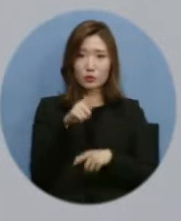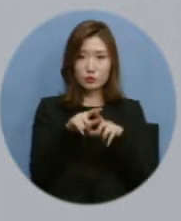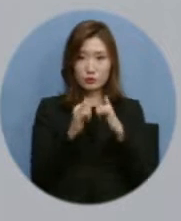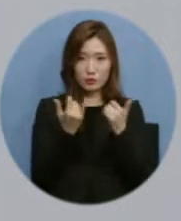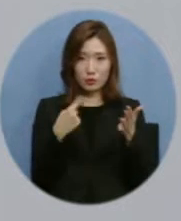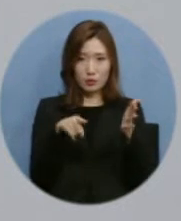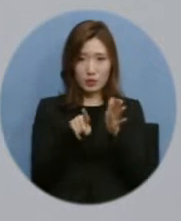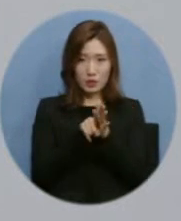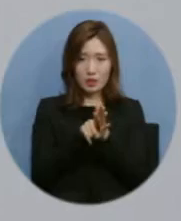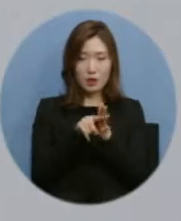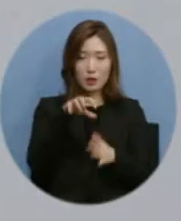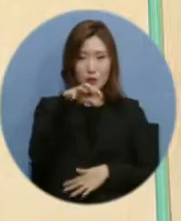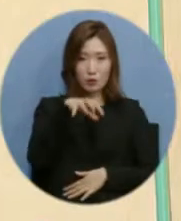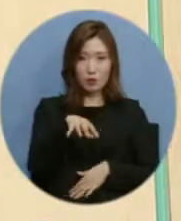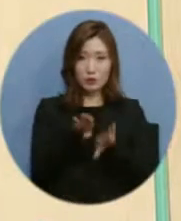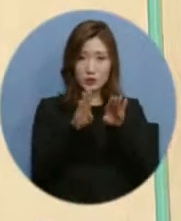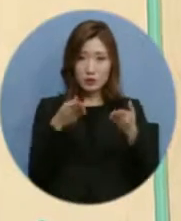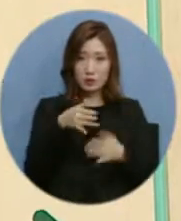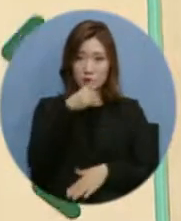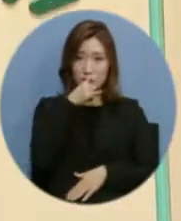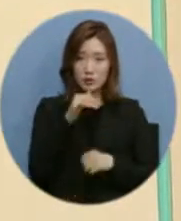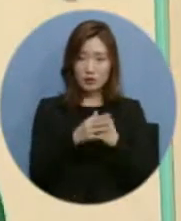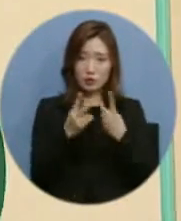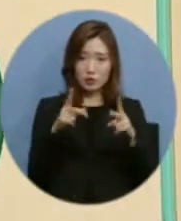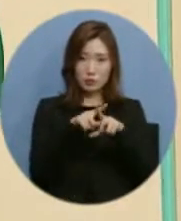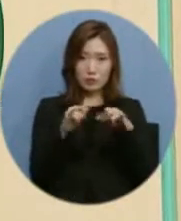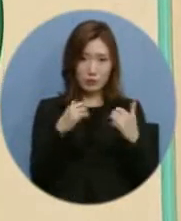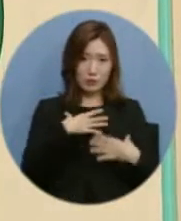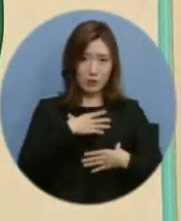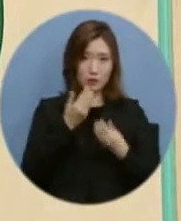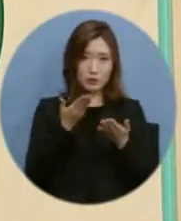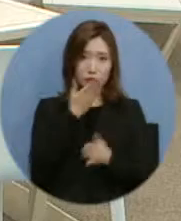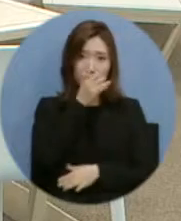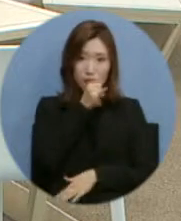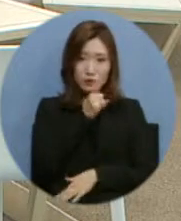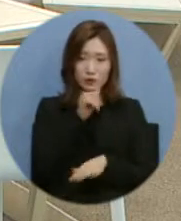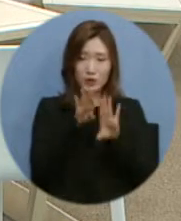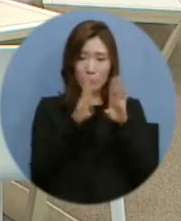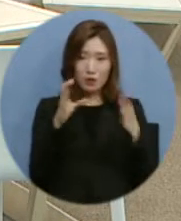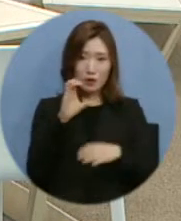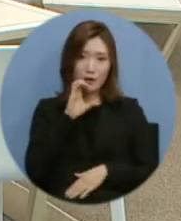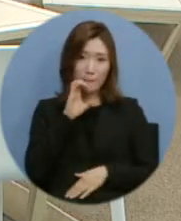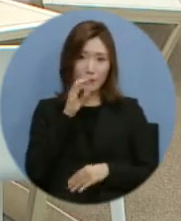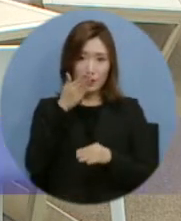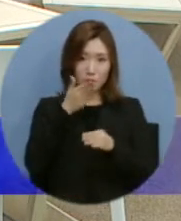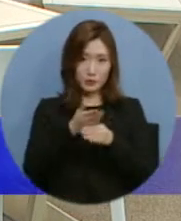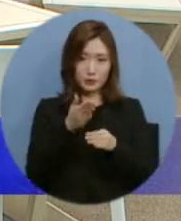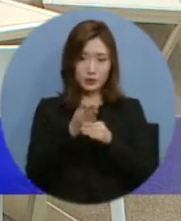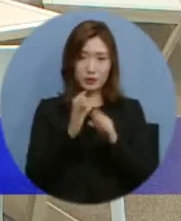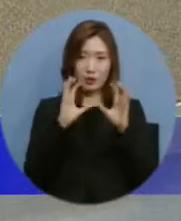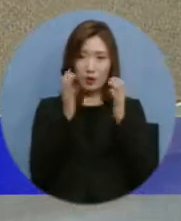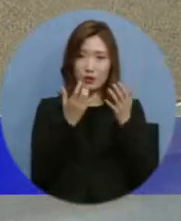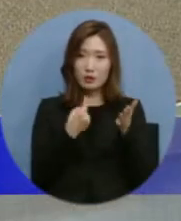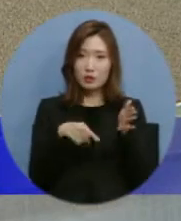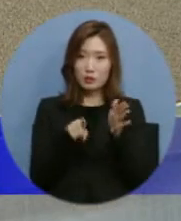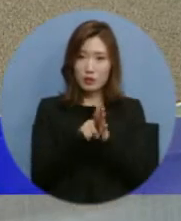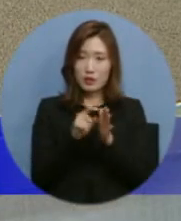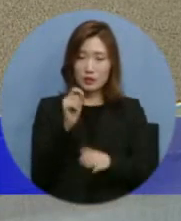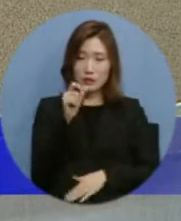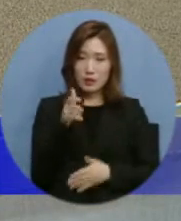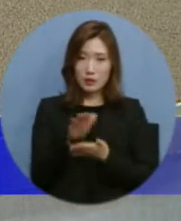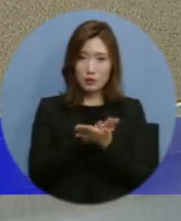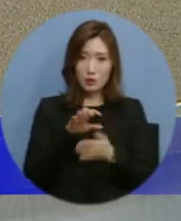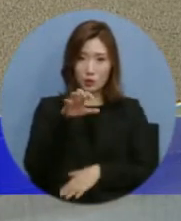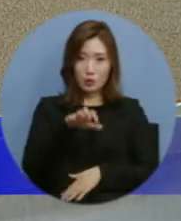주민들을 위한 공간이 펼쳐집니다. 2층에는 주민들이 편하게 쉴수 있는 오픈 카페를 중심으로 어린이들을 위한 작은